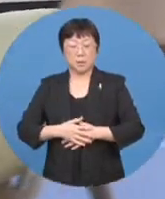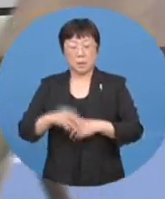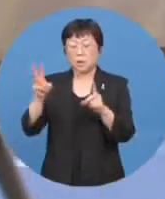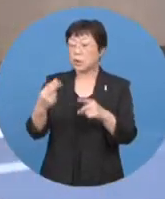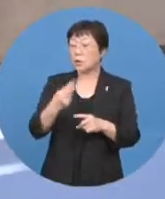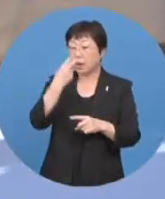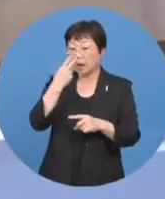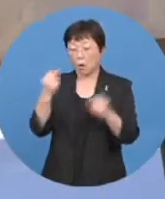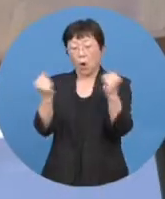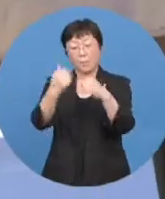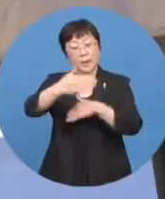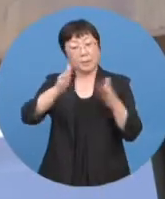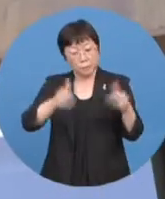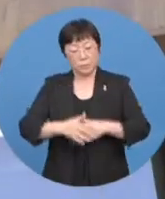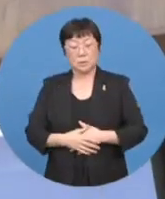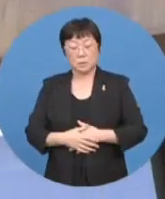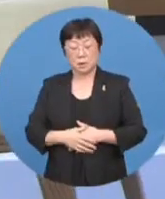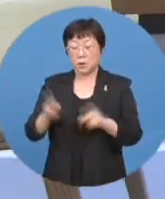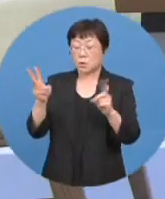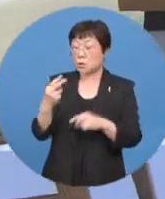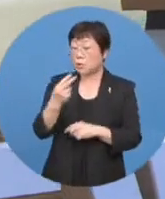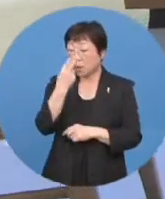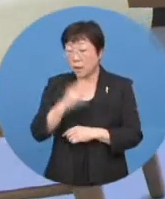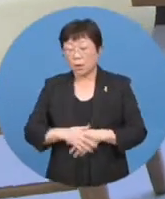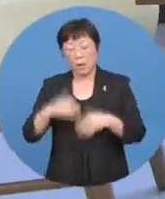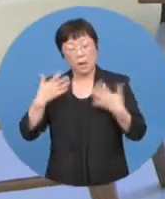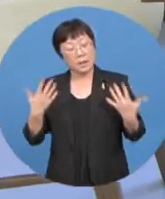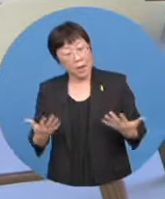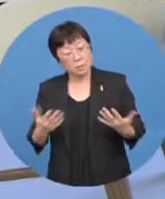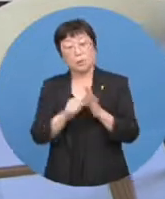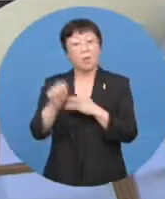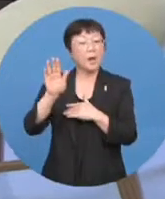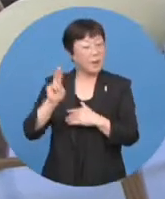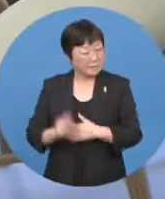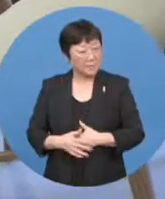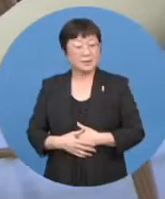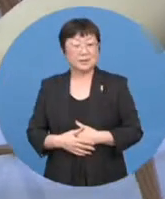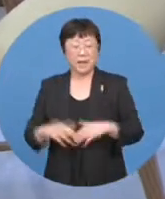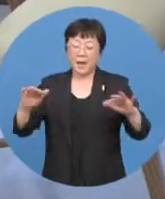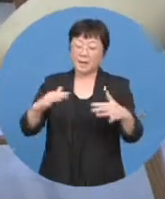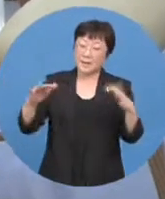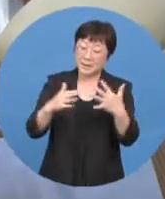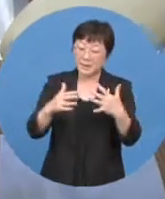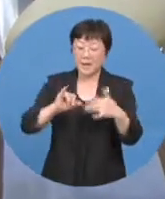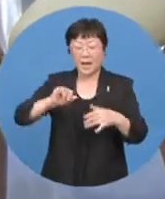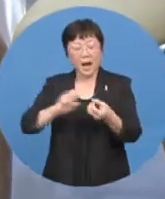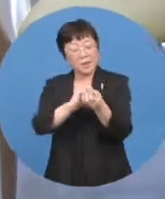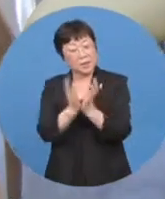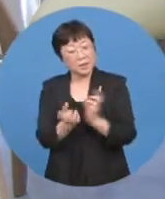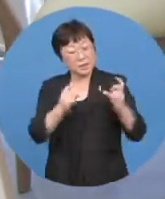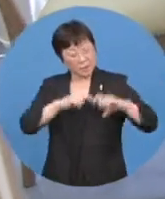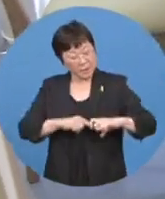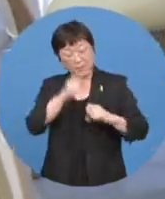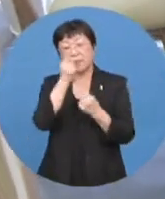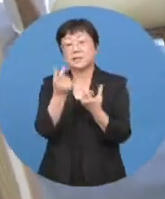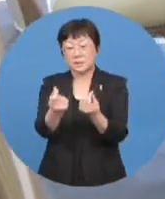りが漂うお見合いルーム、杉の香りにはリラックス効果があるんだとか。話が弾んで愛の花が咲